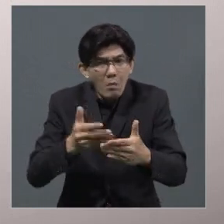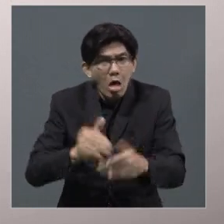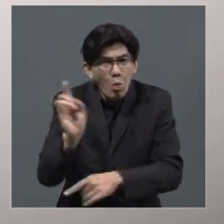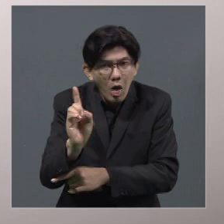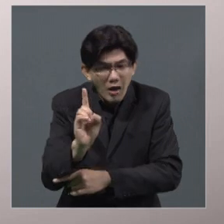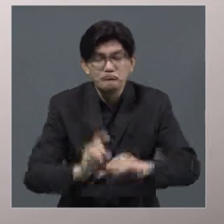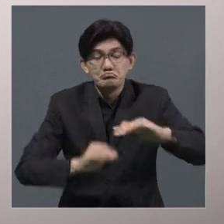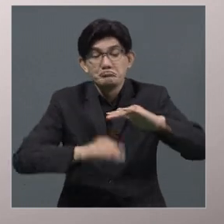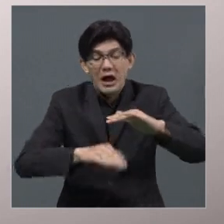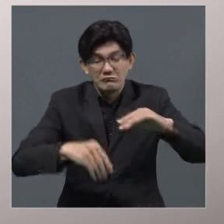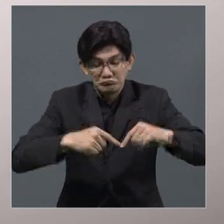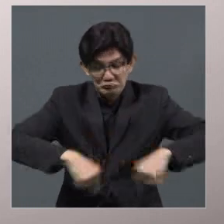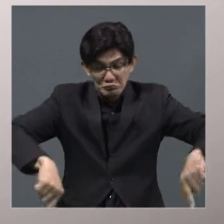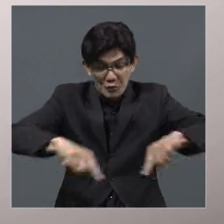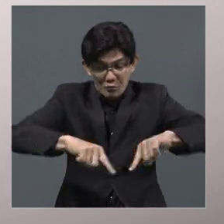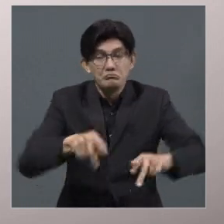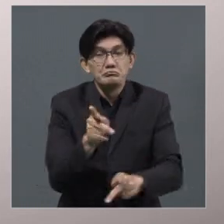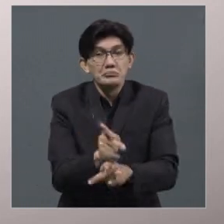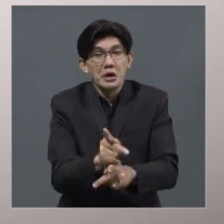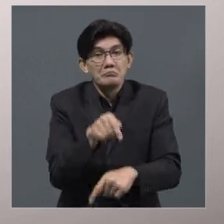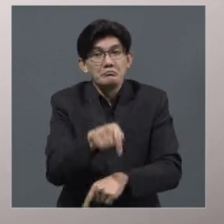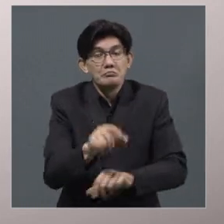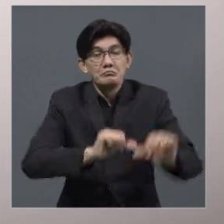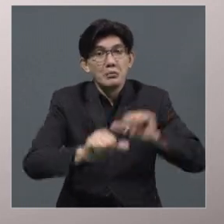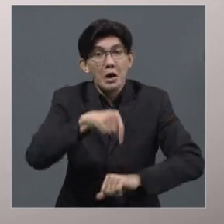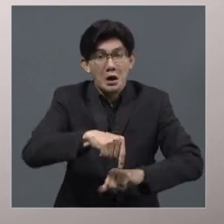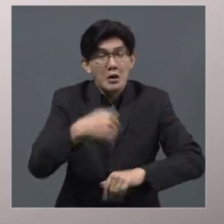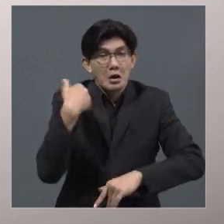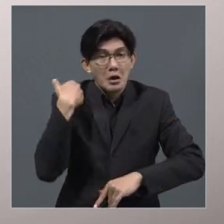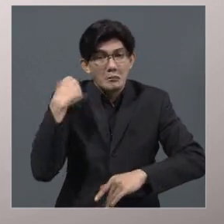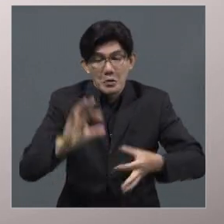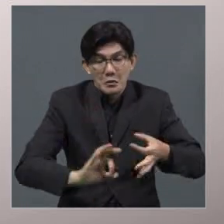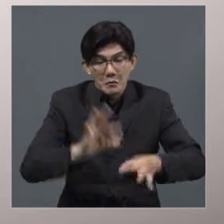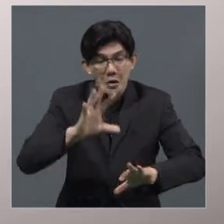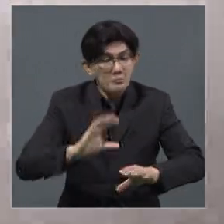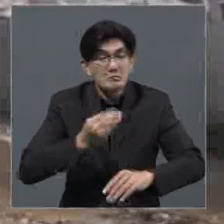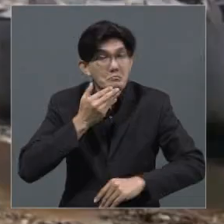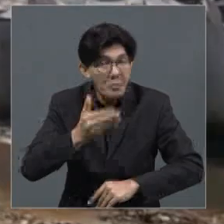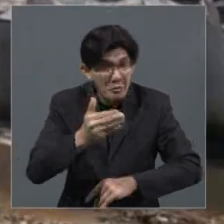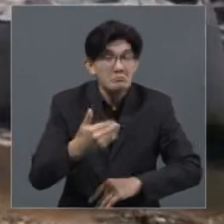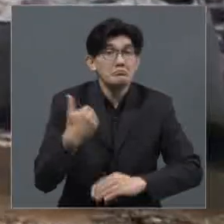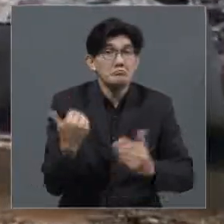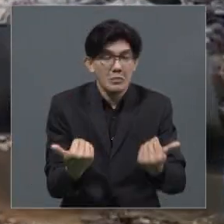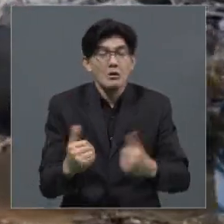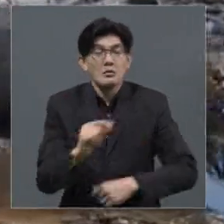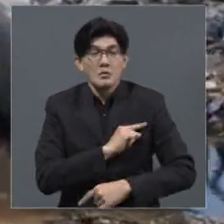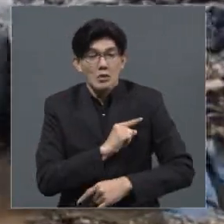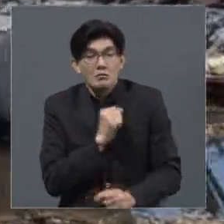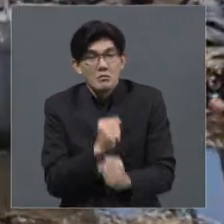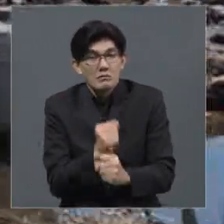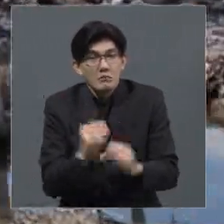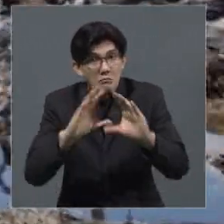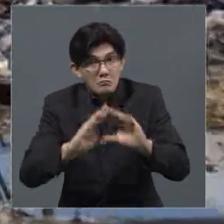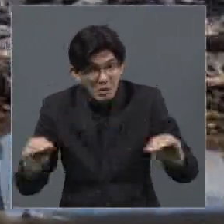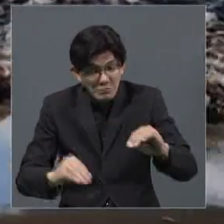นี่ยมีตัวบ่อเก็บสารเคมีทำให้เป็นเชื้อไฟไฟมันก็เลยไม่มอดลงง่ายๆนะครับสำหรับภารกิจดับไฟภายในโรงงานเก็บส